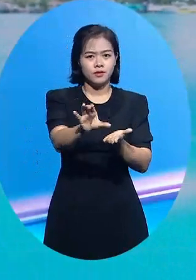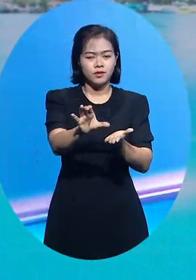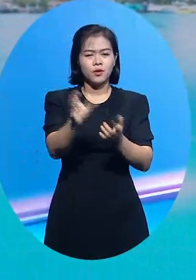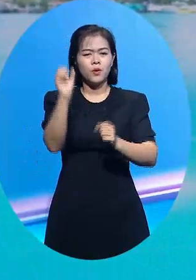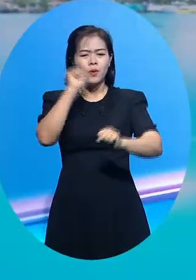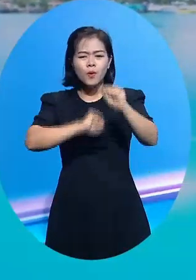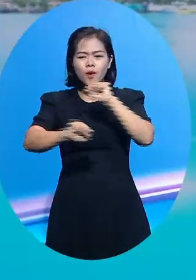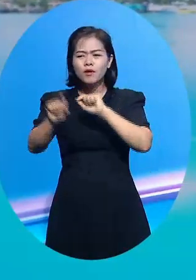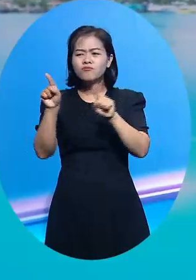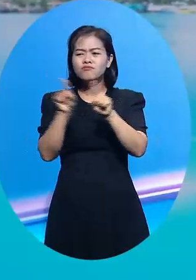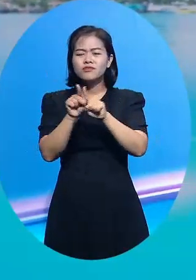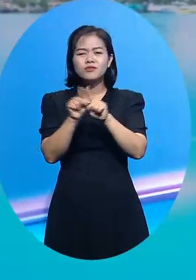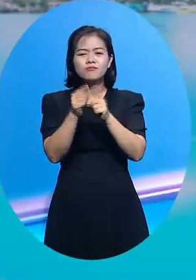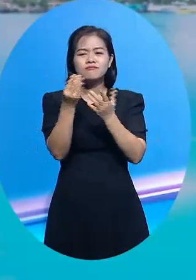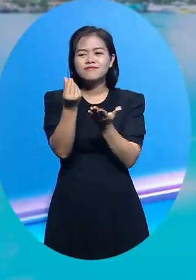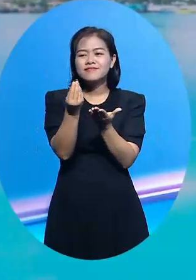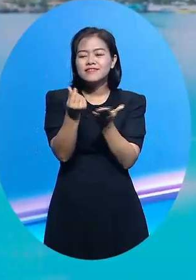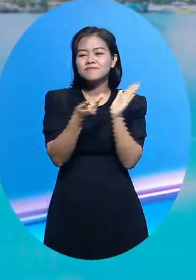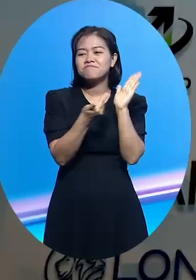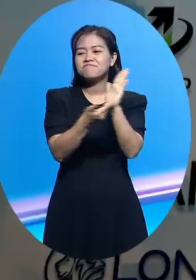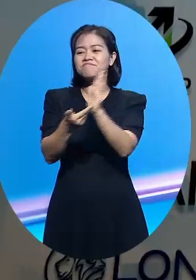tài chính với nhiều sự kiện.